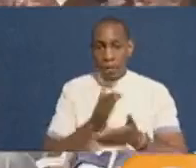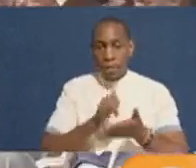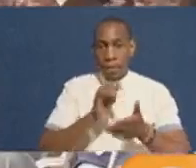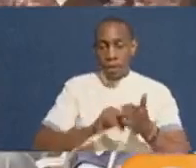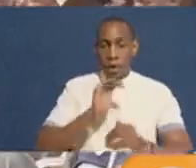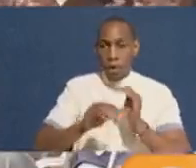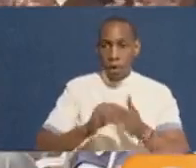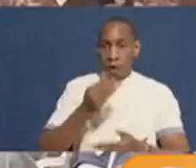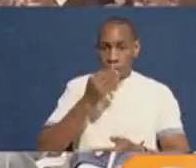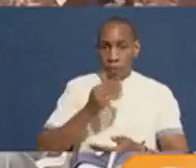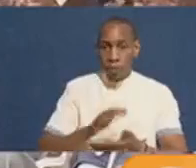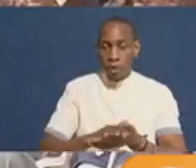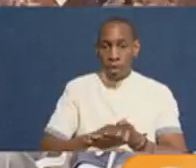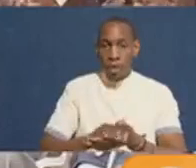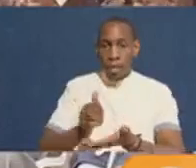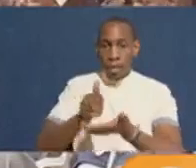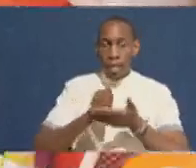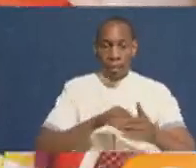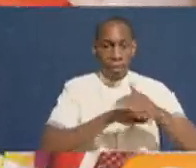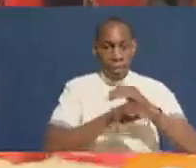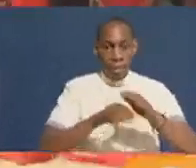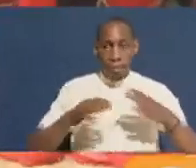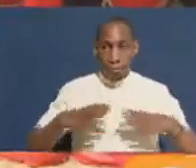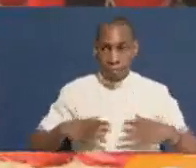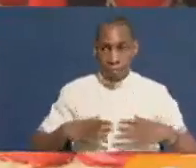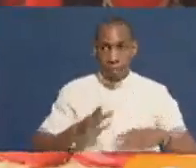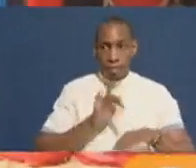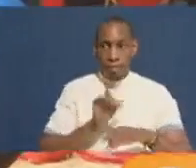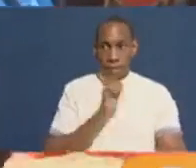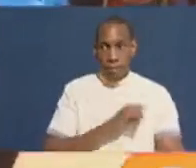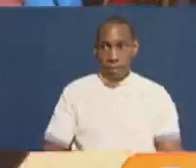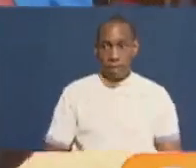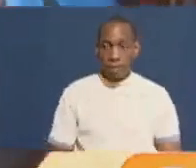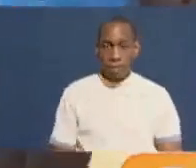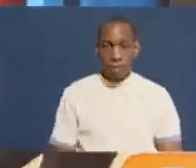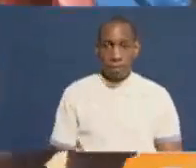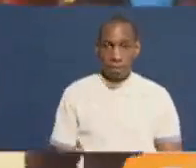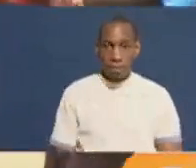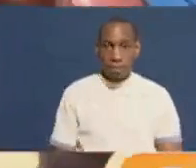chakula chote cha msaada kimewafikia waathiriwa.